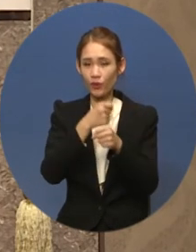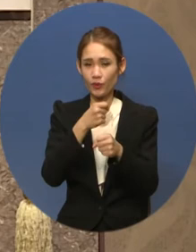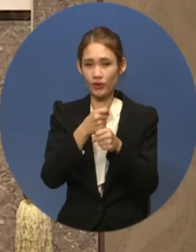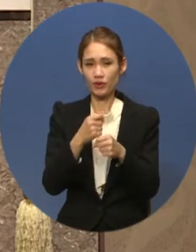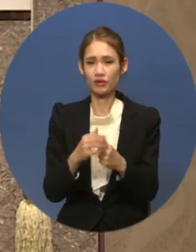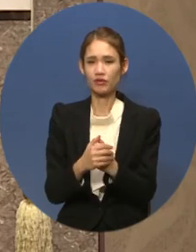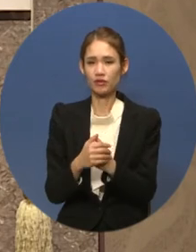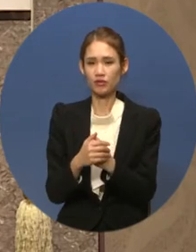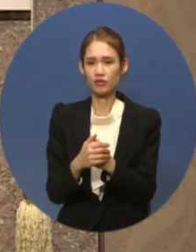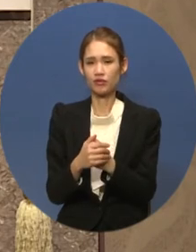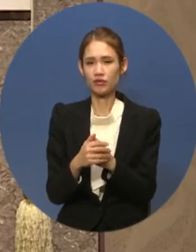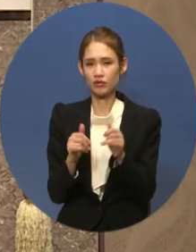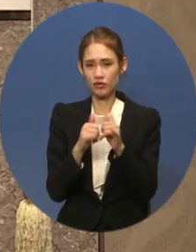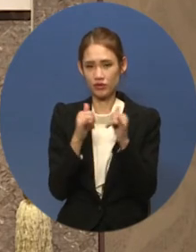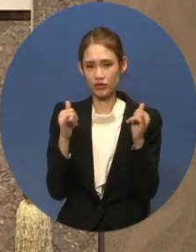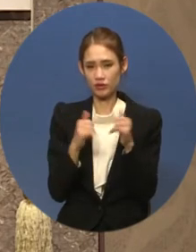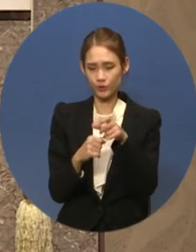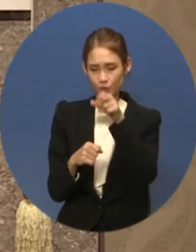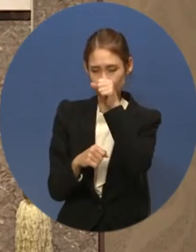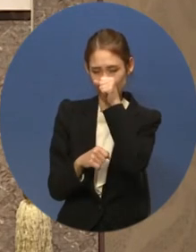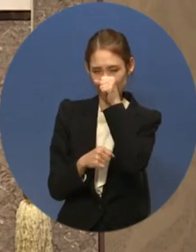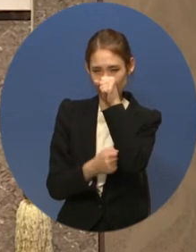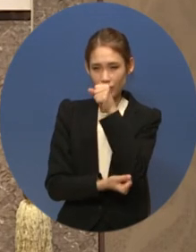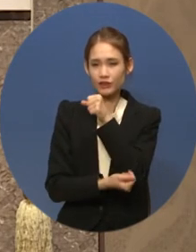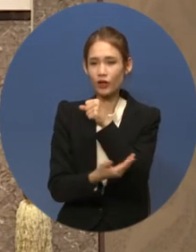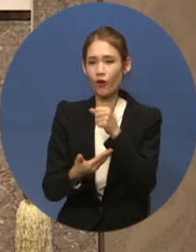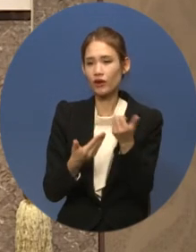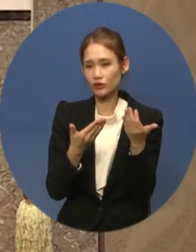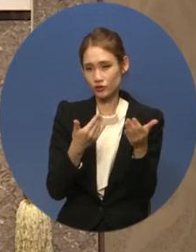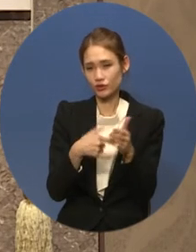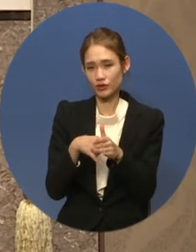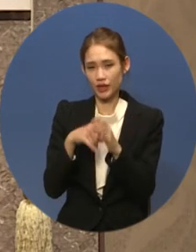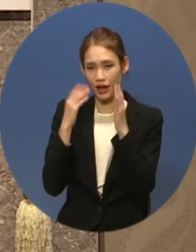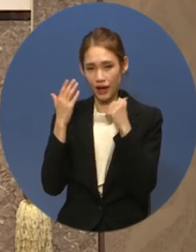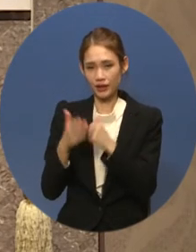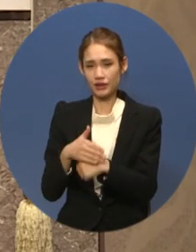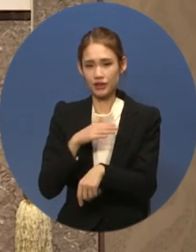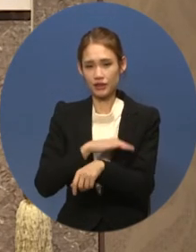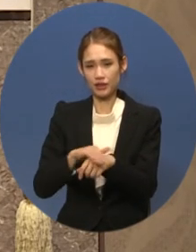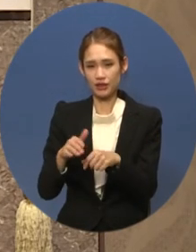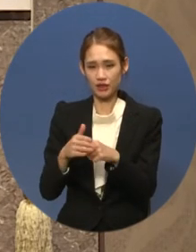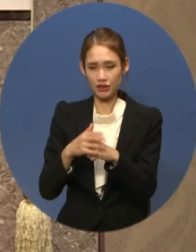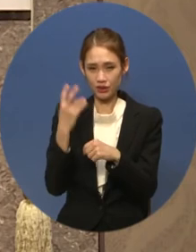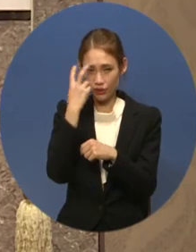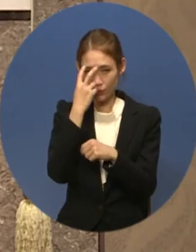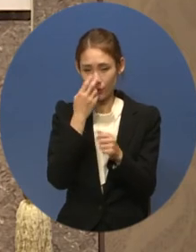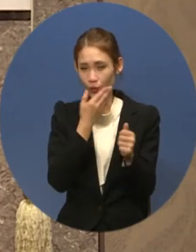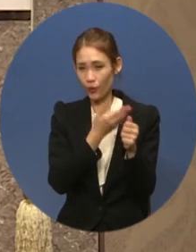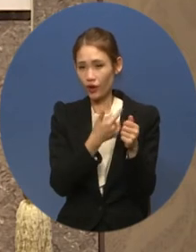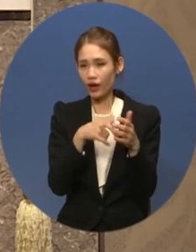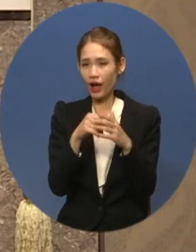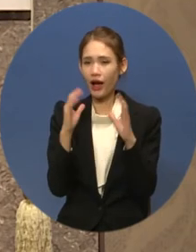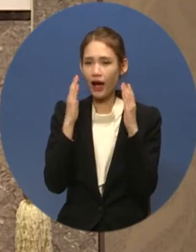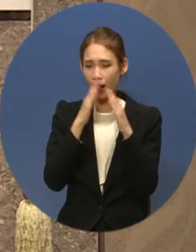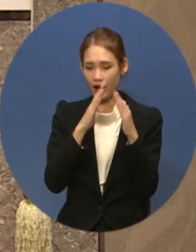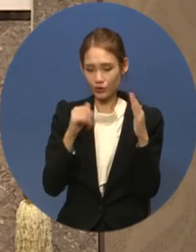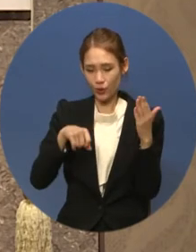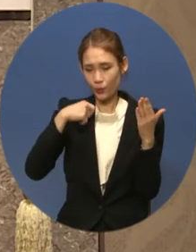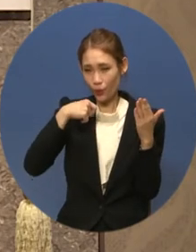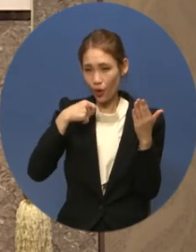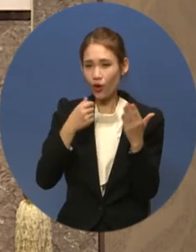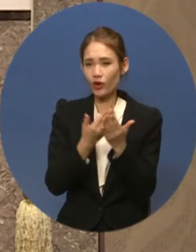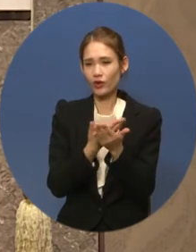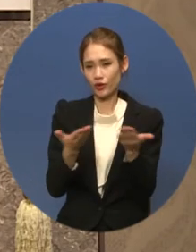있습니다 아 사회에 선한 영향력을 주기 위해서 아이를 잘 꾸기 위해서 우리 아이들에게 우리 가족들에게 좋은 먹거리로 오기